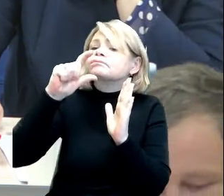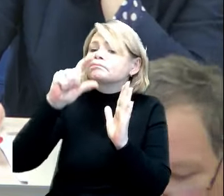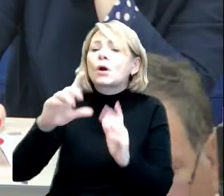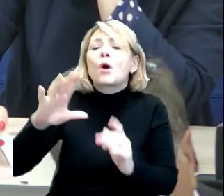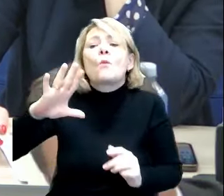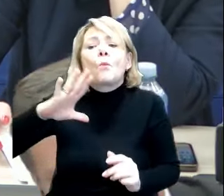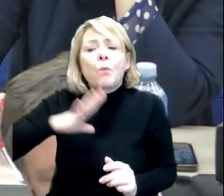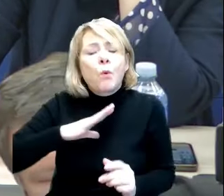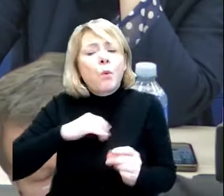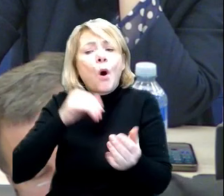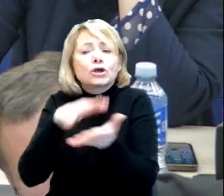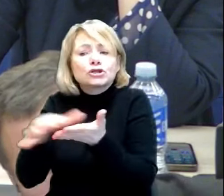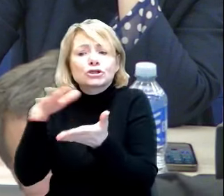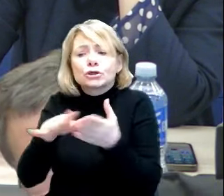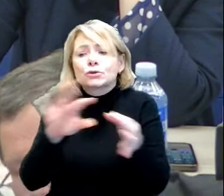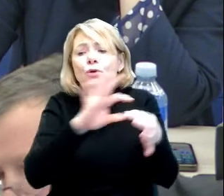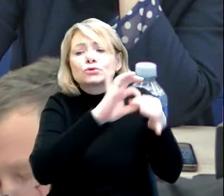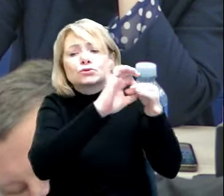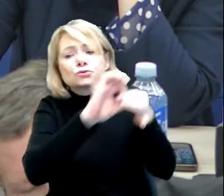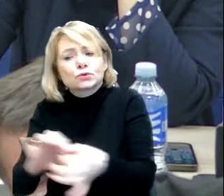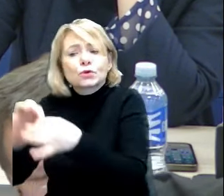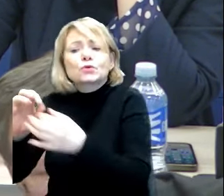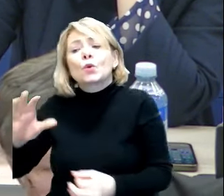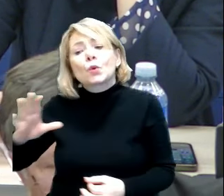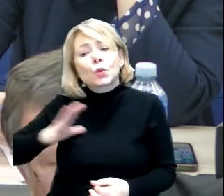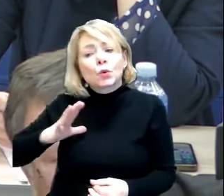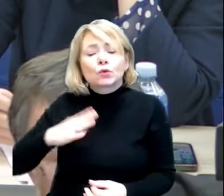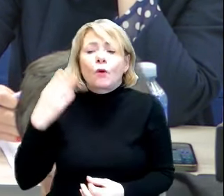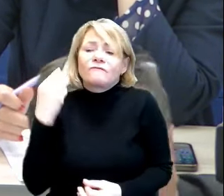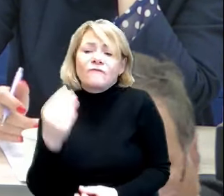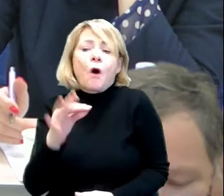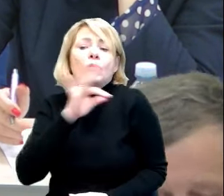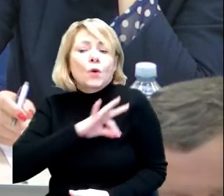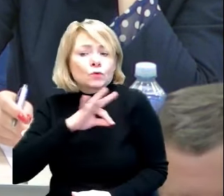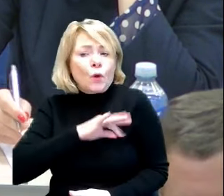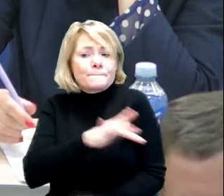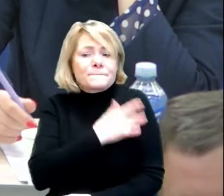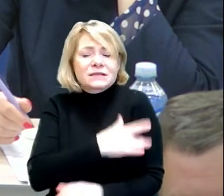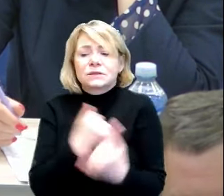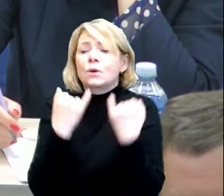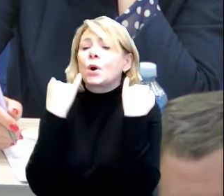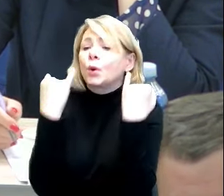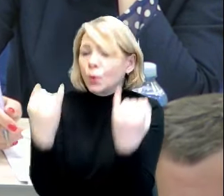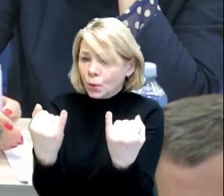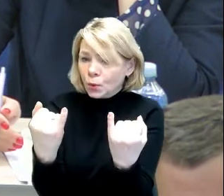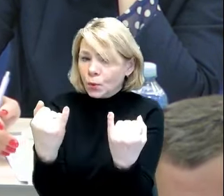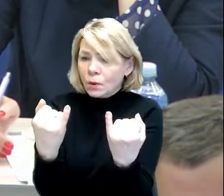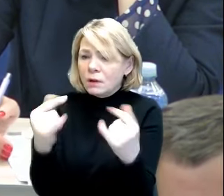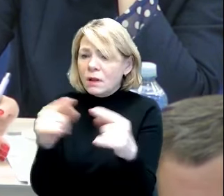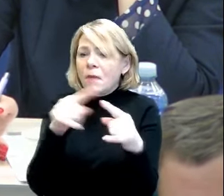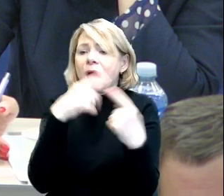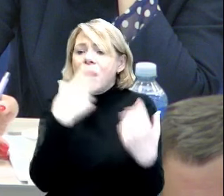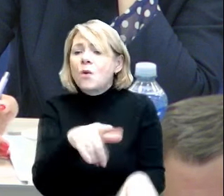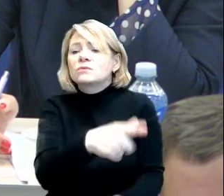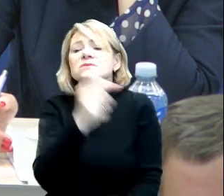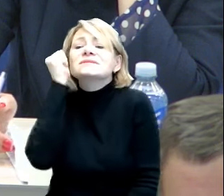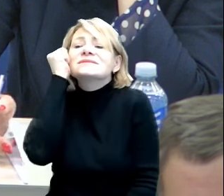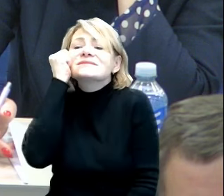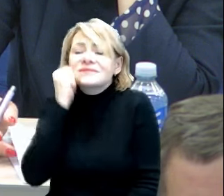tiesiogiai susijusios su turto naudojimo paslaugai teikti būkles juostelėse nusidėvėjimo